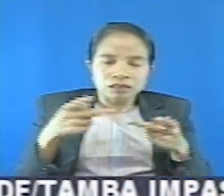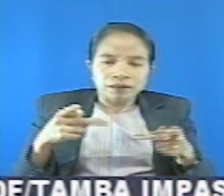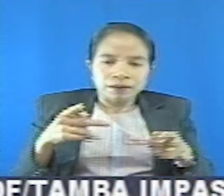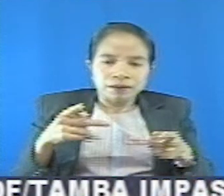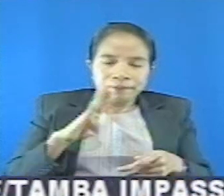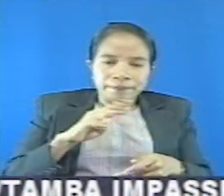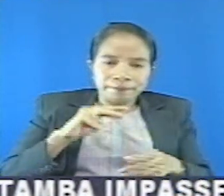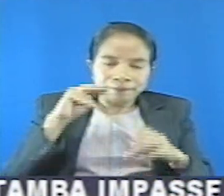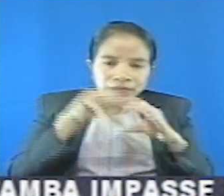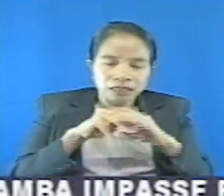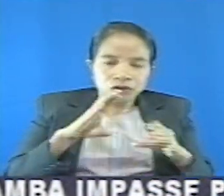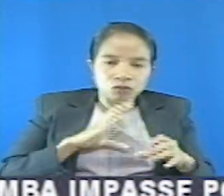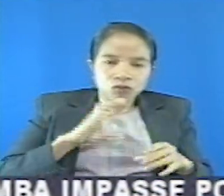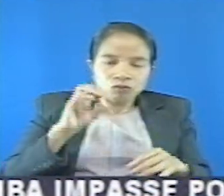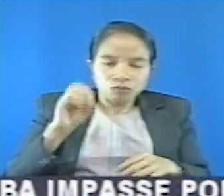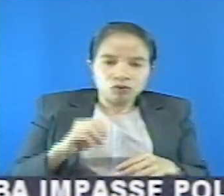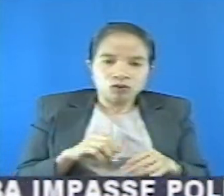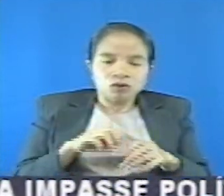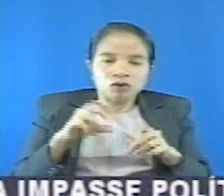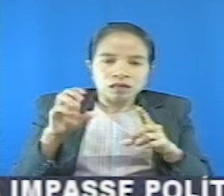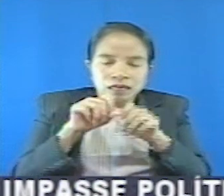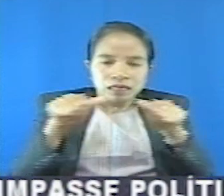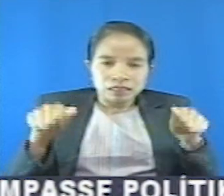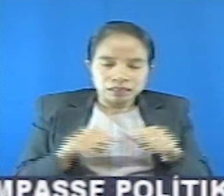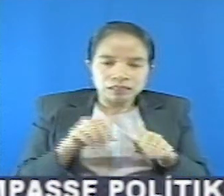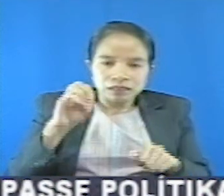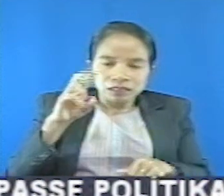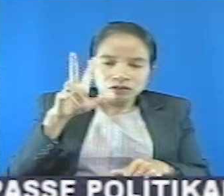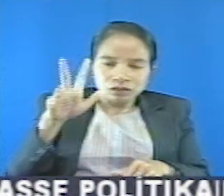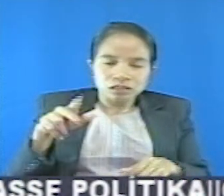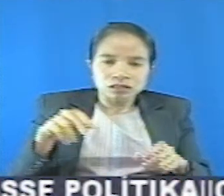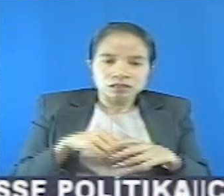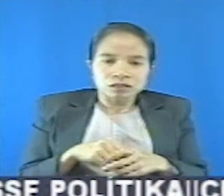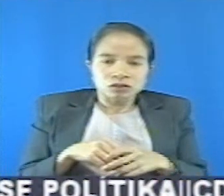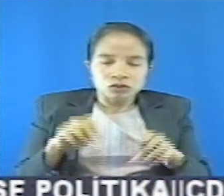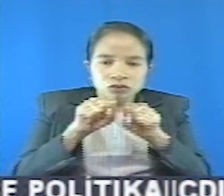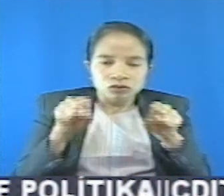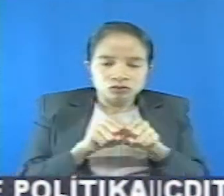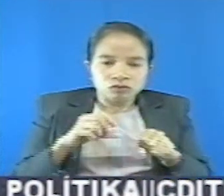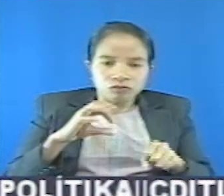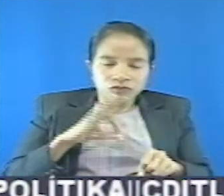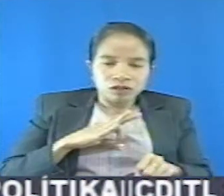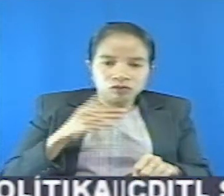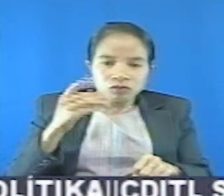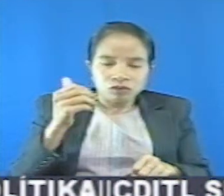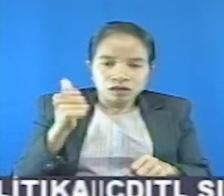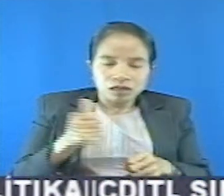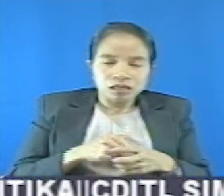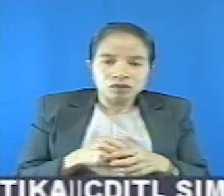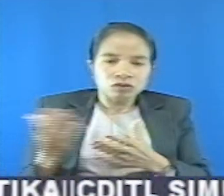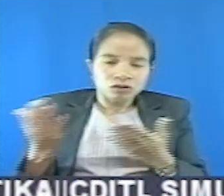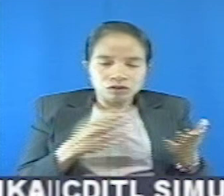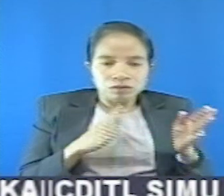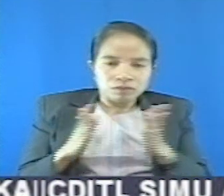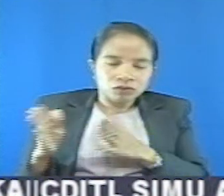entre joven sira ia area merkado kumoro aldaya 03 suku fatuhada honone polisia kaptura ona joven hamutuk na